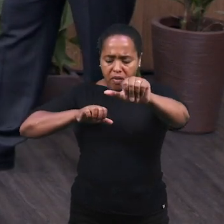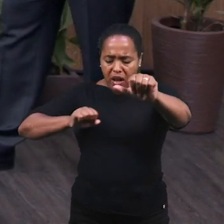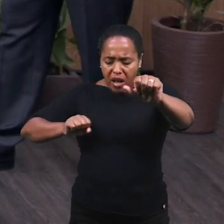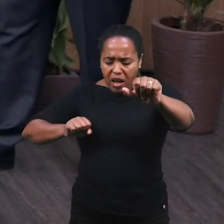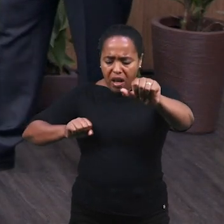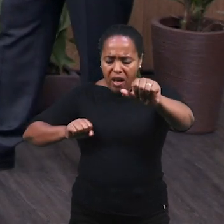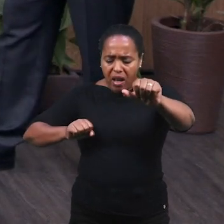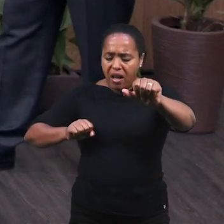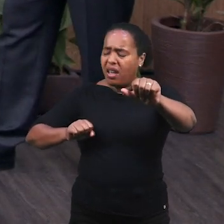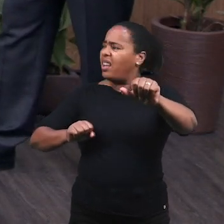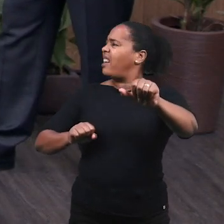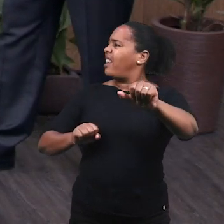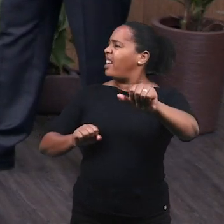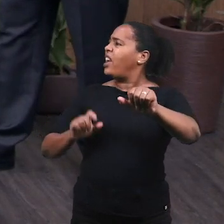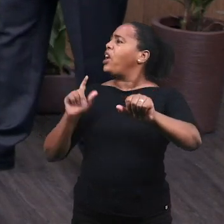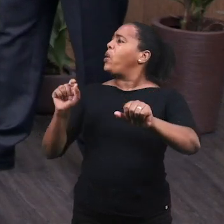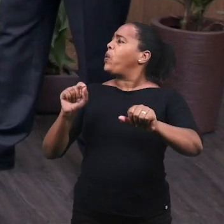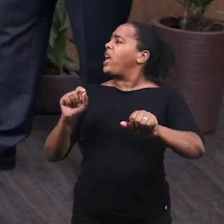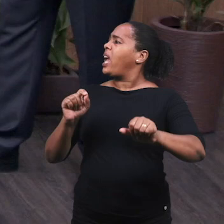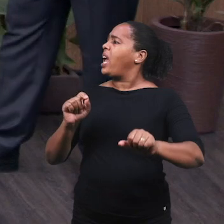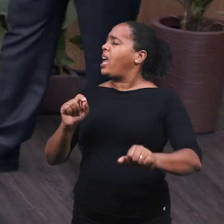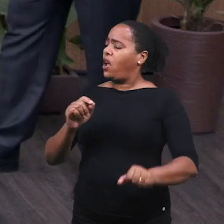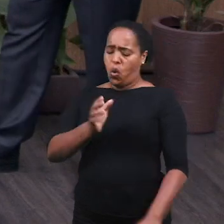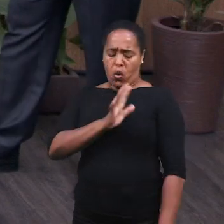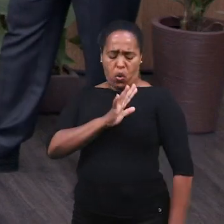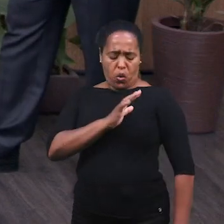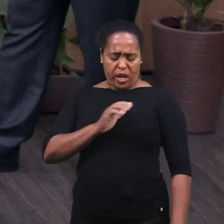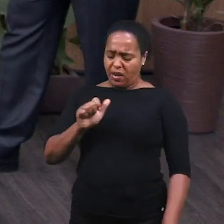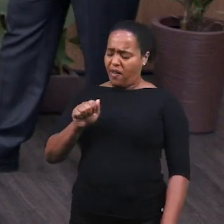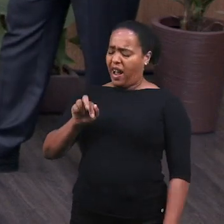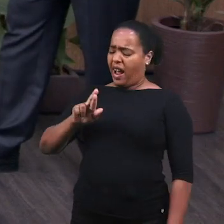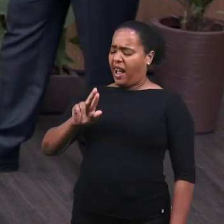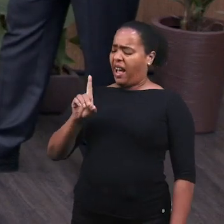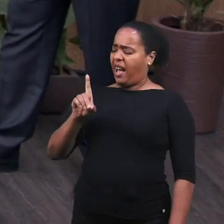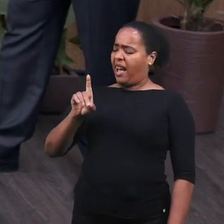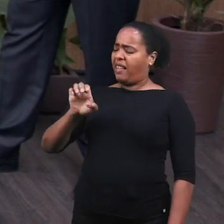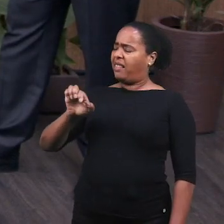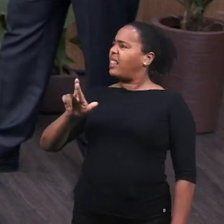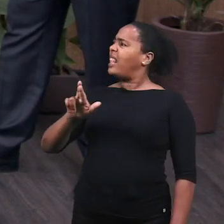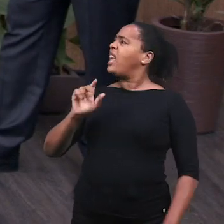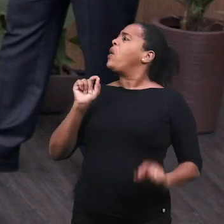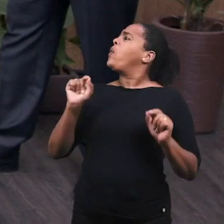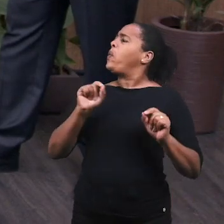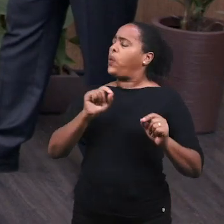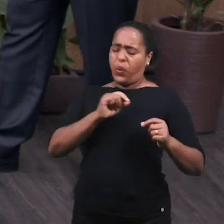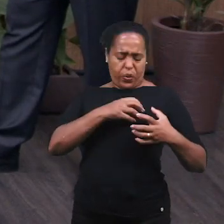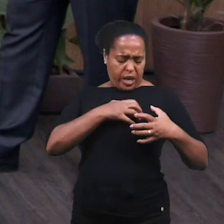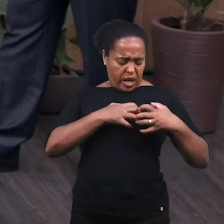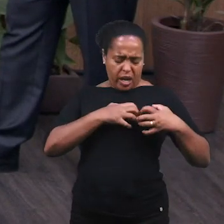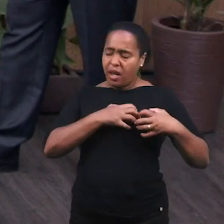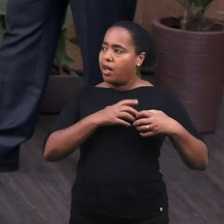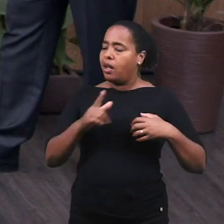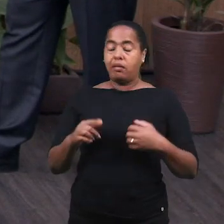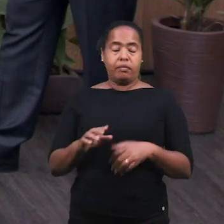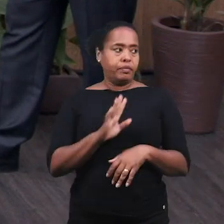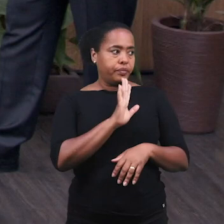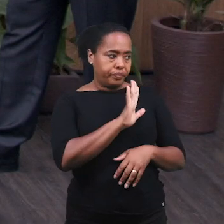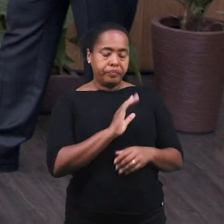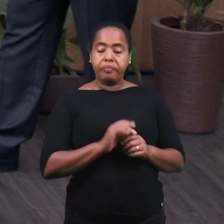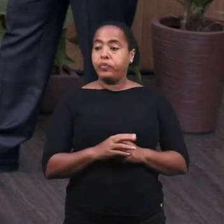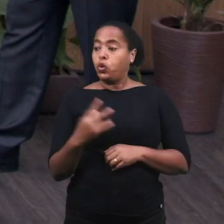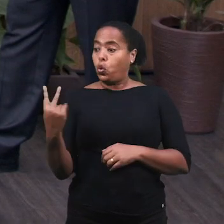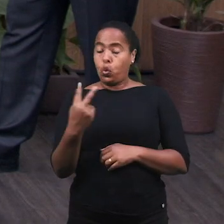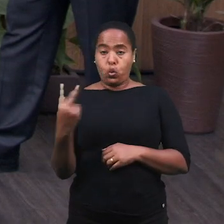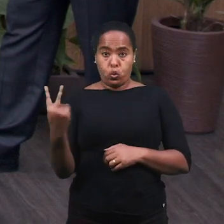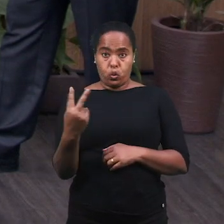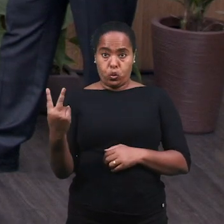Когда Иисус открыл, что это такое, что это за сердце, горящее сердце? Обратите внимание, они говорят